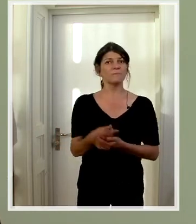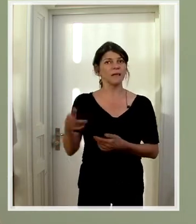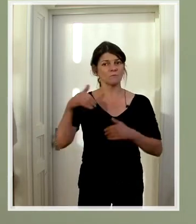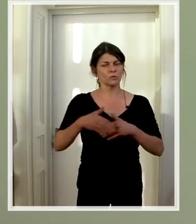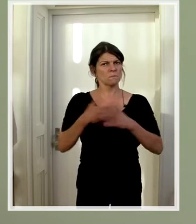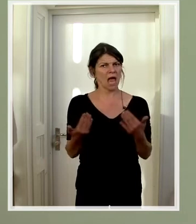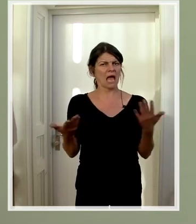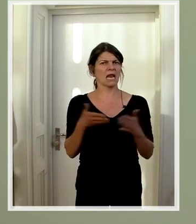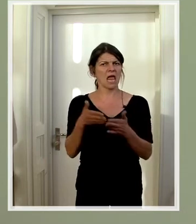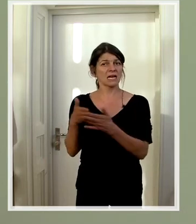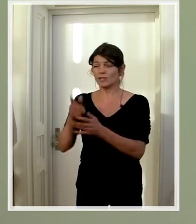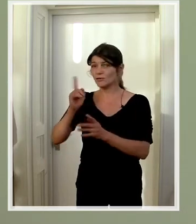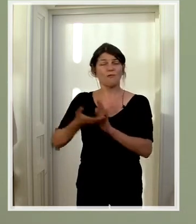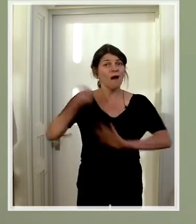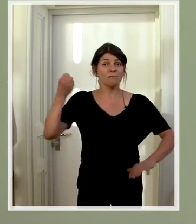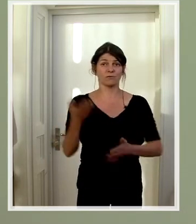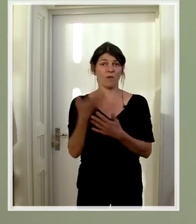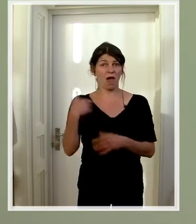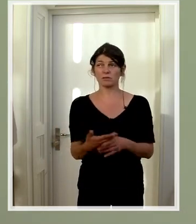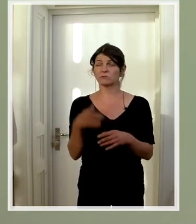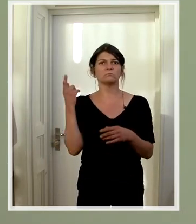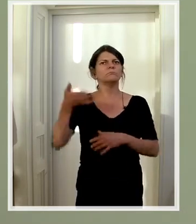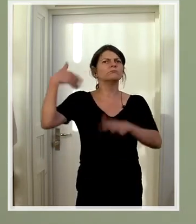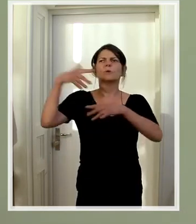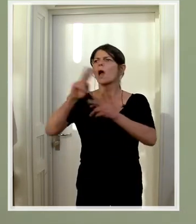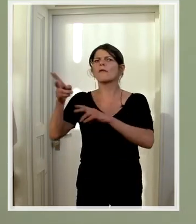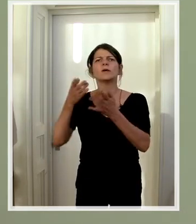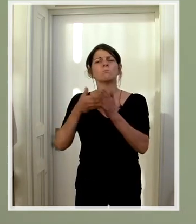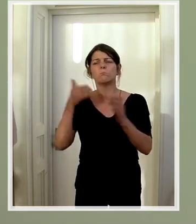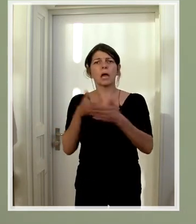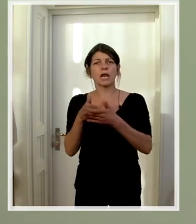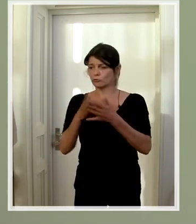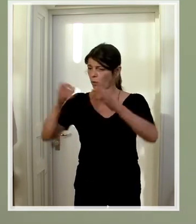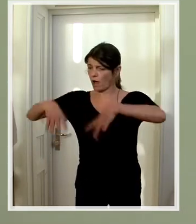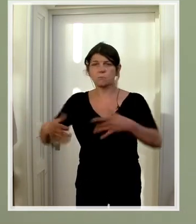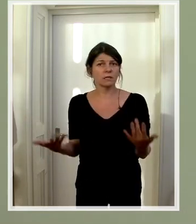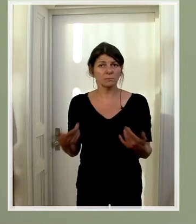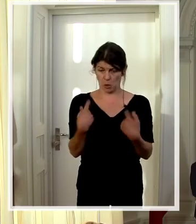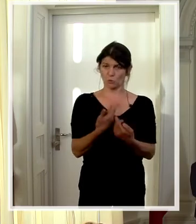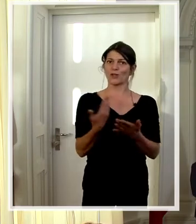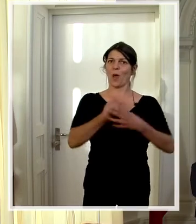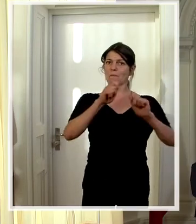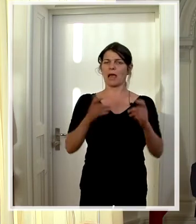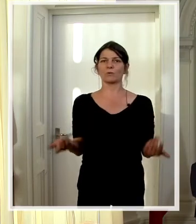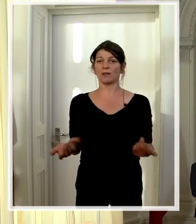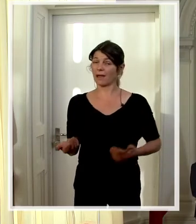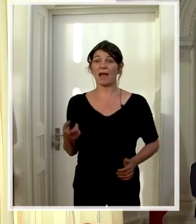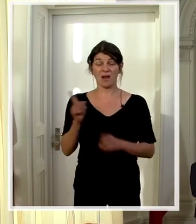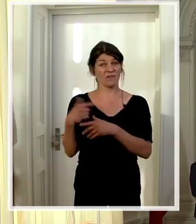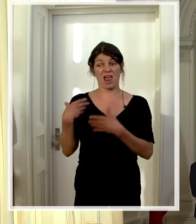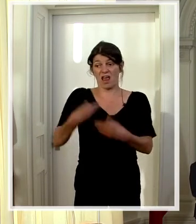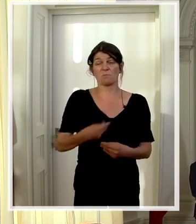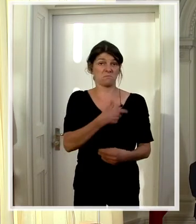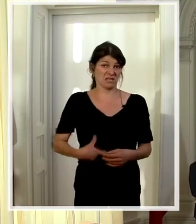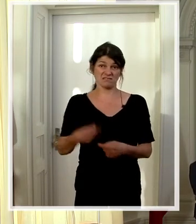Barriere, sollten schon lange weg, anderswo hat man die Barriere abgeschafft. Aber dann bestätigst du eigentlich das, was der Erbin sieht und jetzt, oder